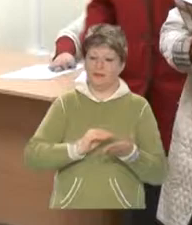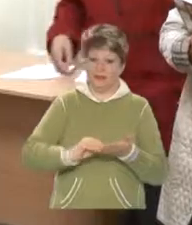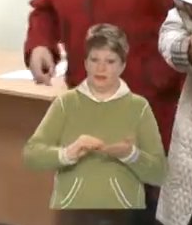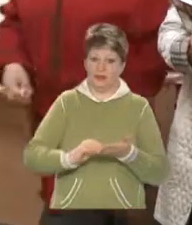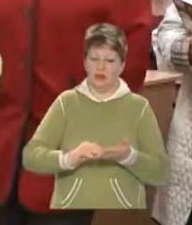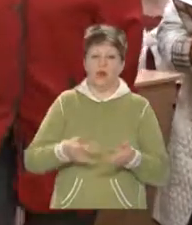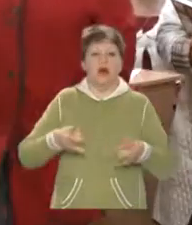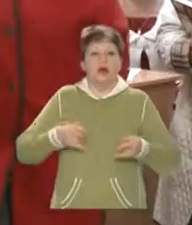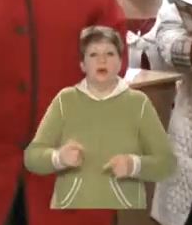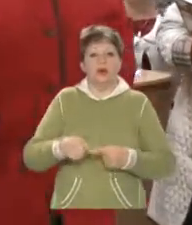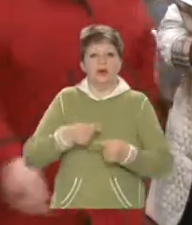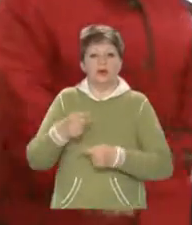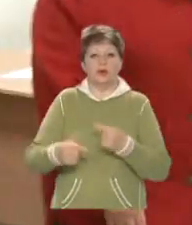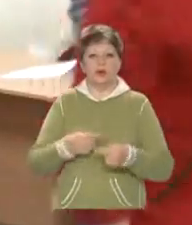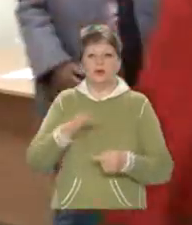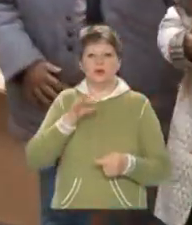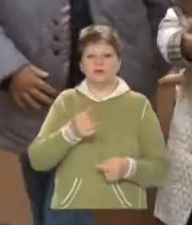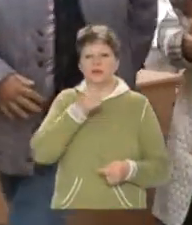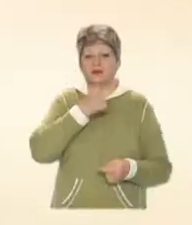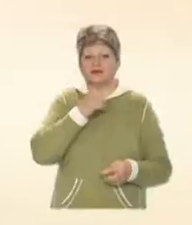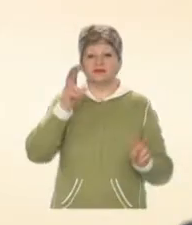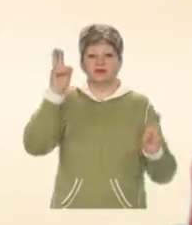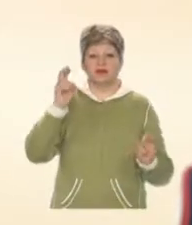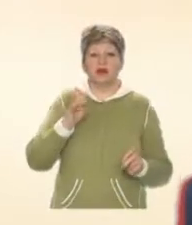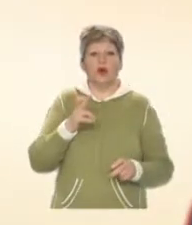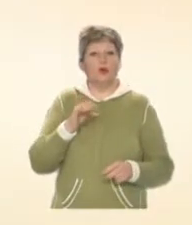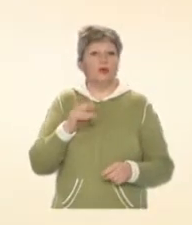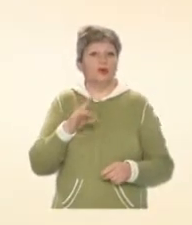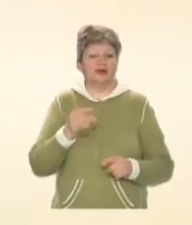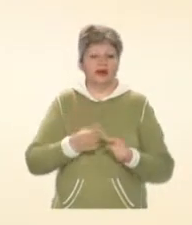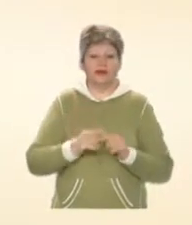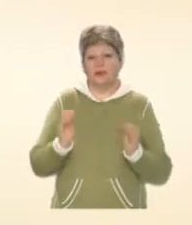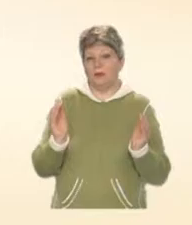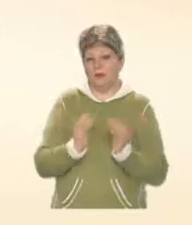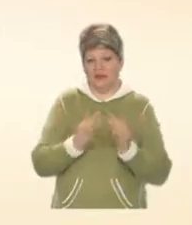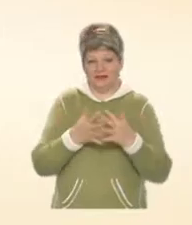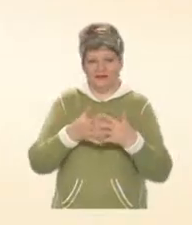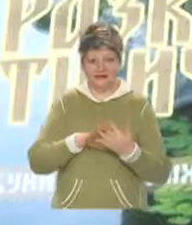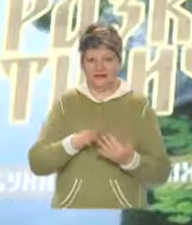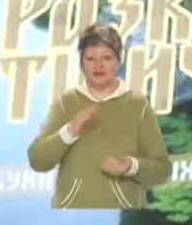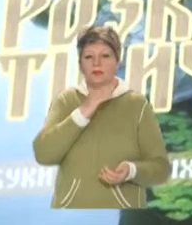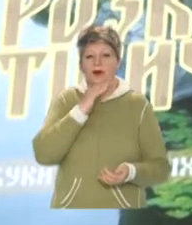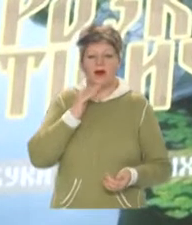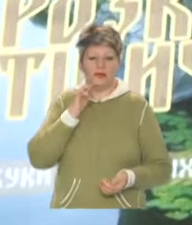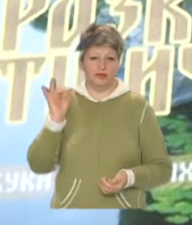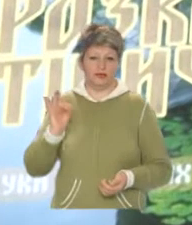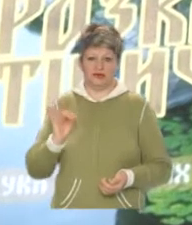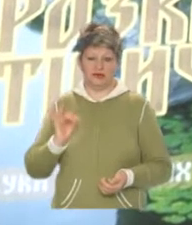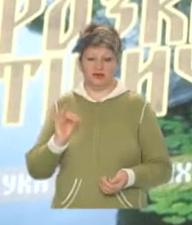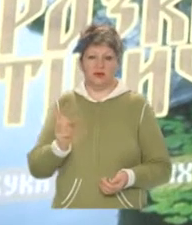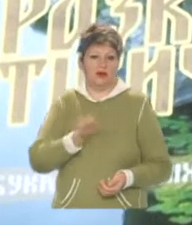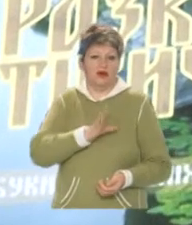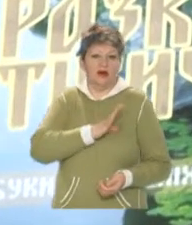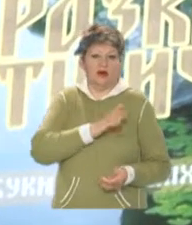з цього селища із загадковою назвою. Каже, Буки – це маленький населений пункт з багатою історією. Тому, зізнається